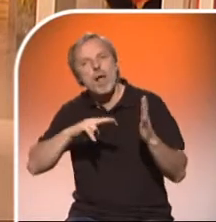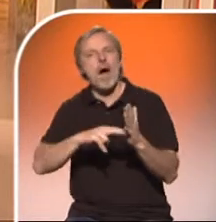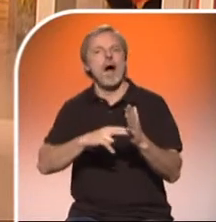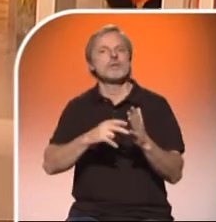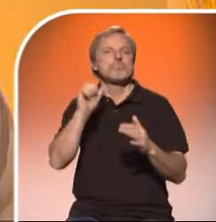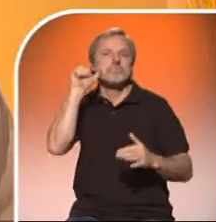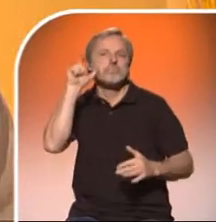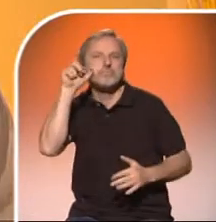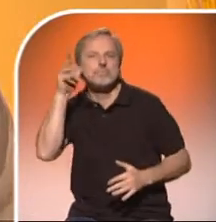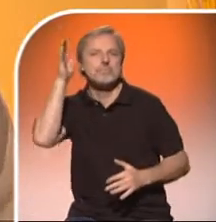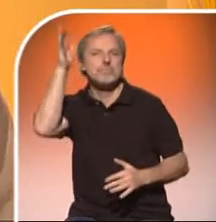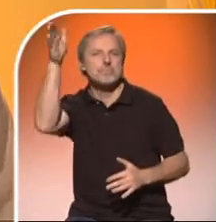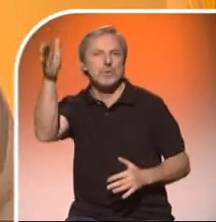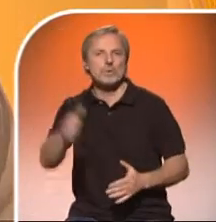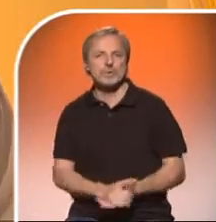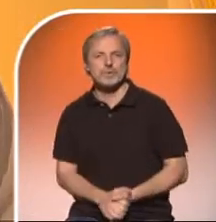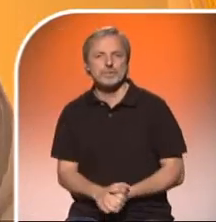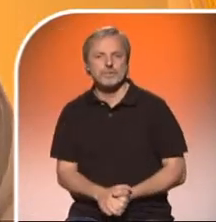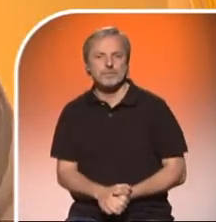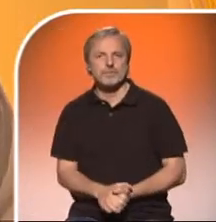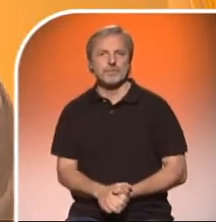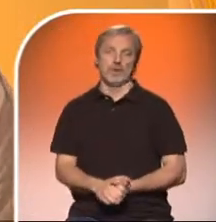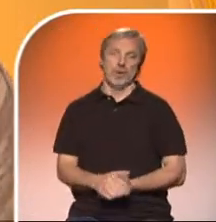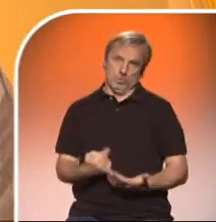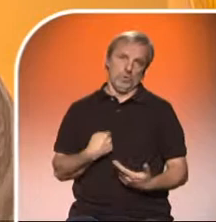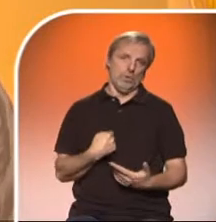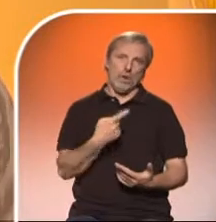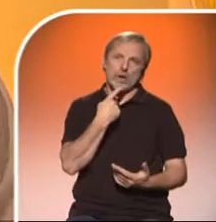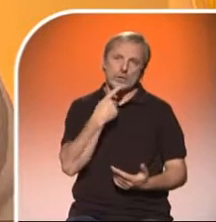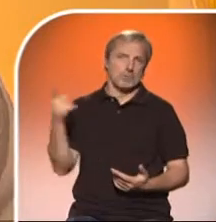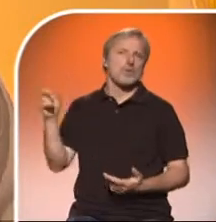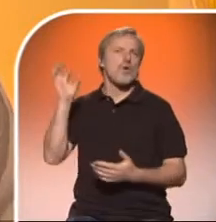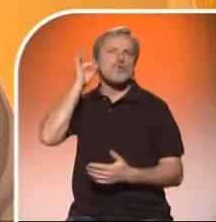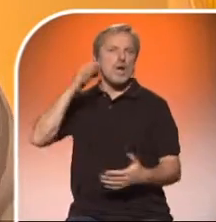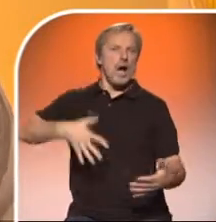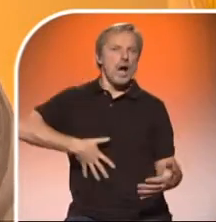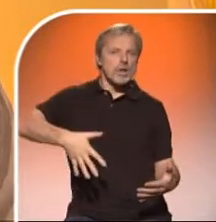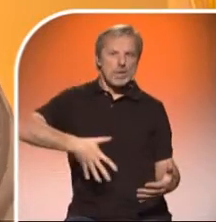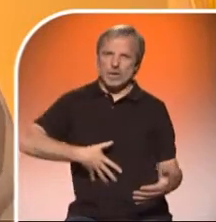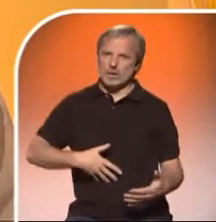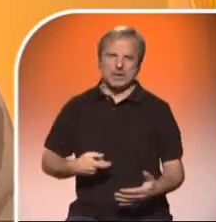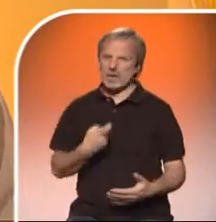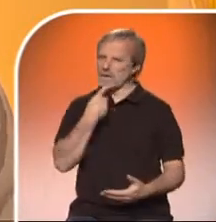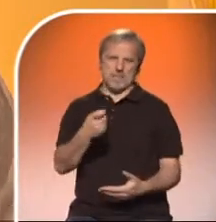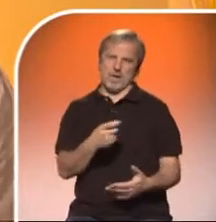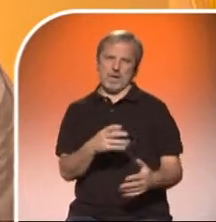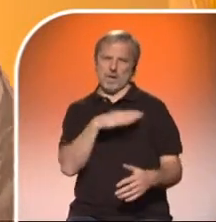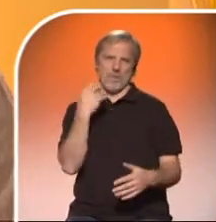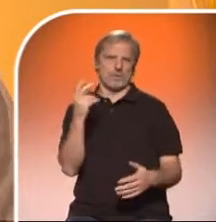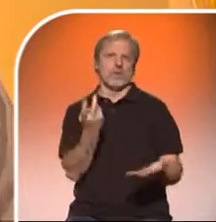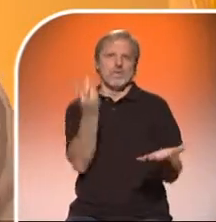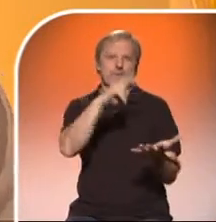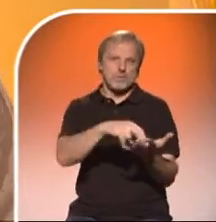představení? Já musím říct, že díky tomu, že jsme v tom očekávání, tak já jsem nechtěl moc koncertovat, takže